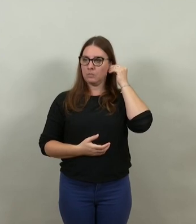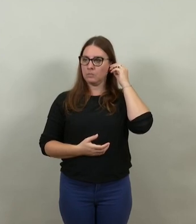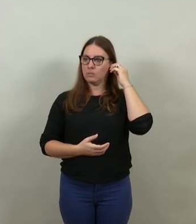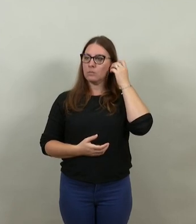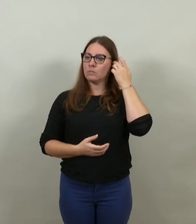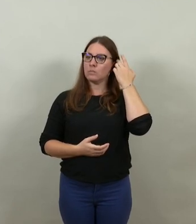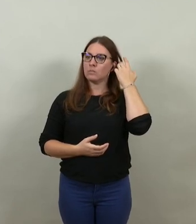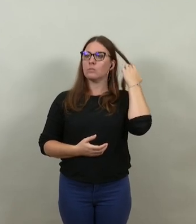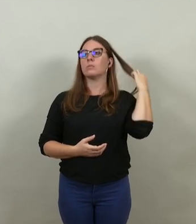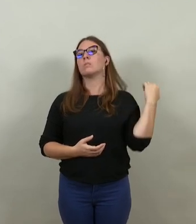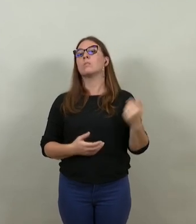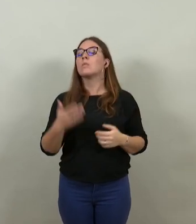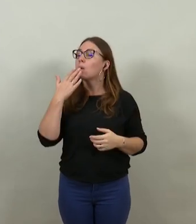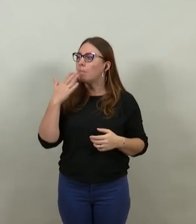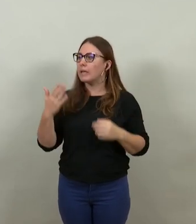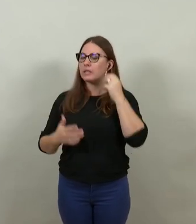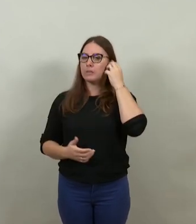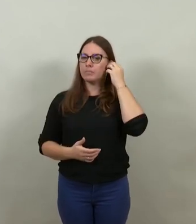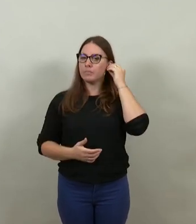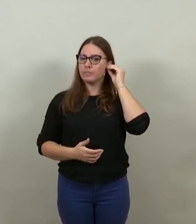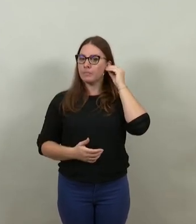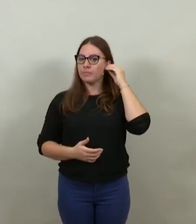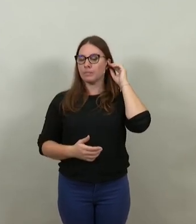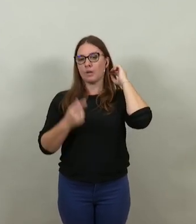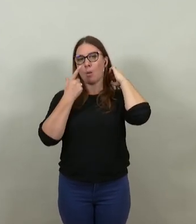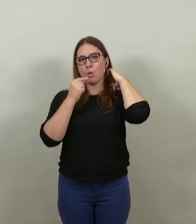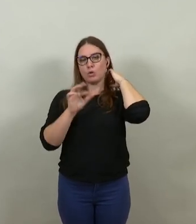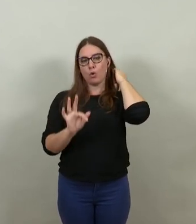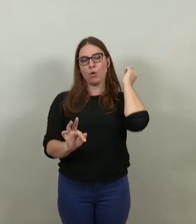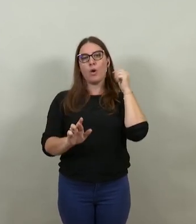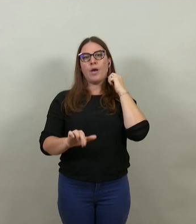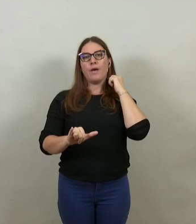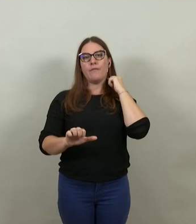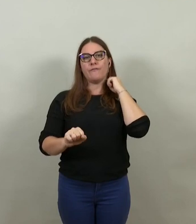remercie merci Monsieur fristo